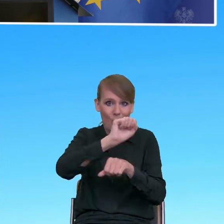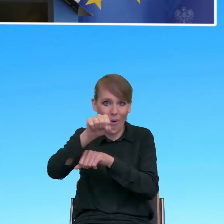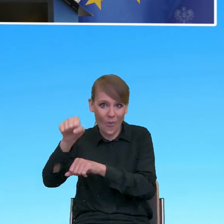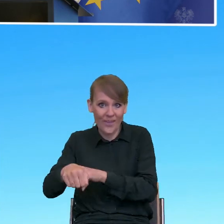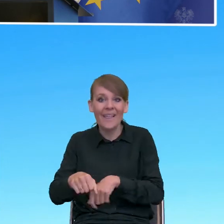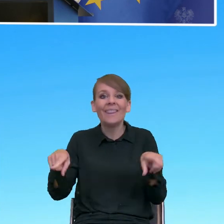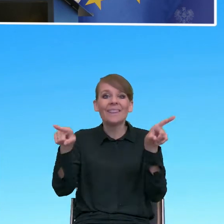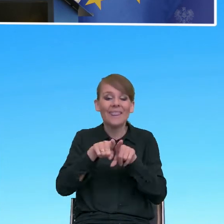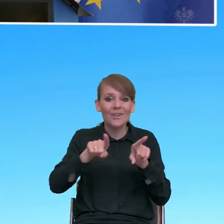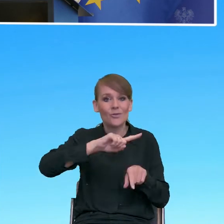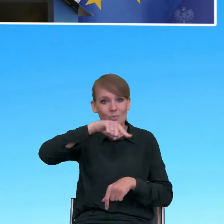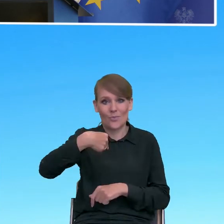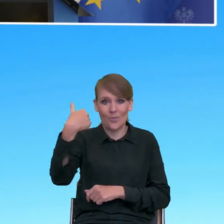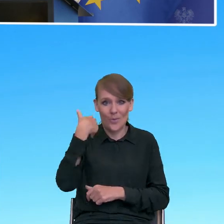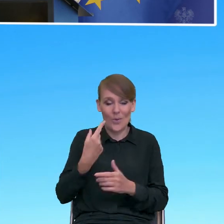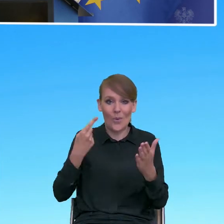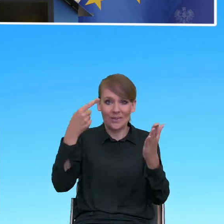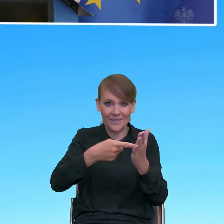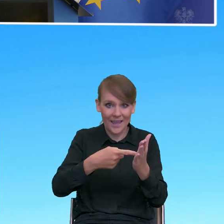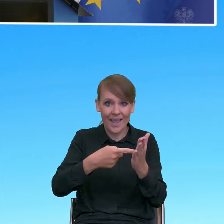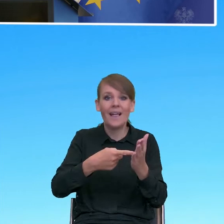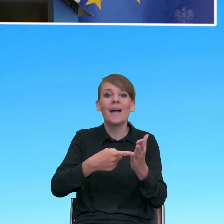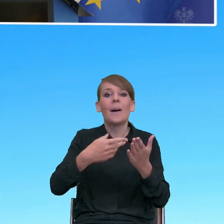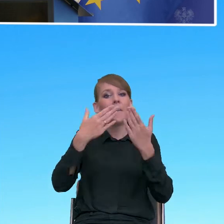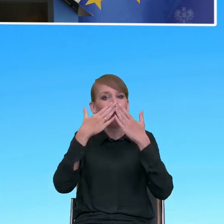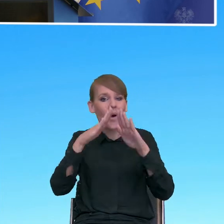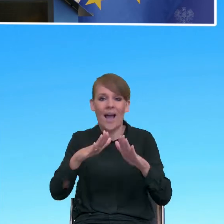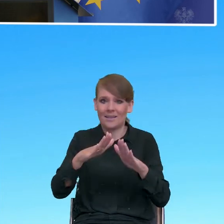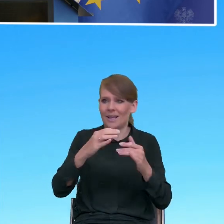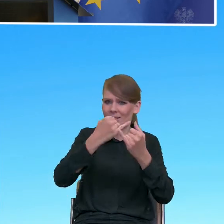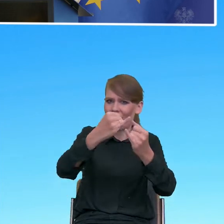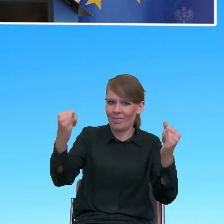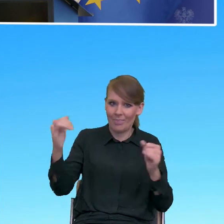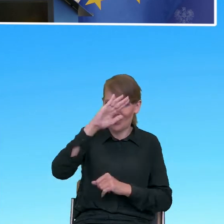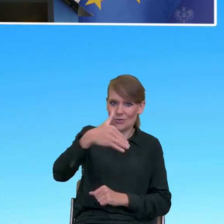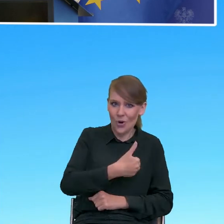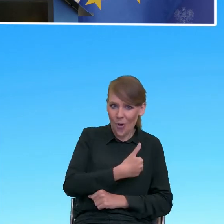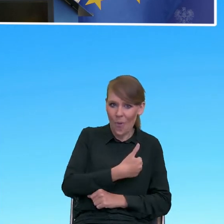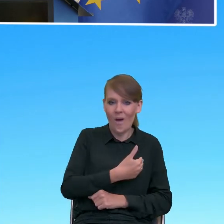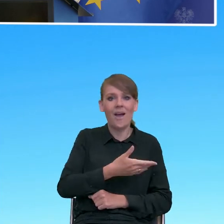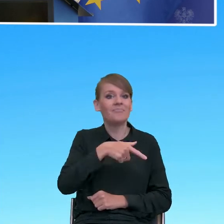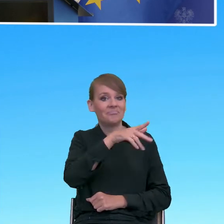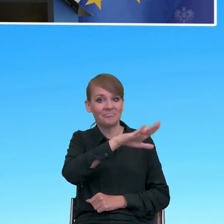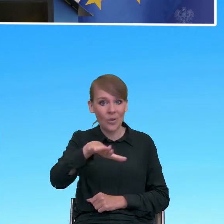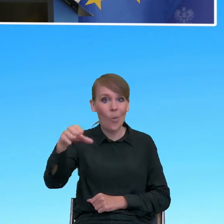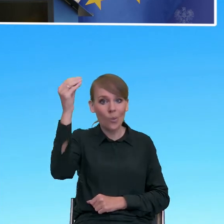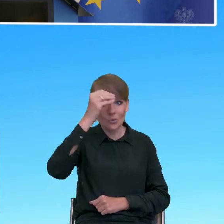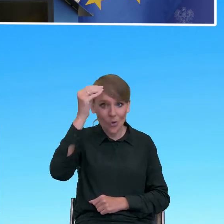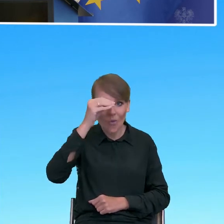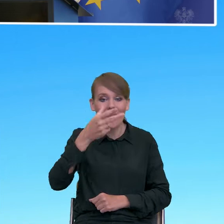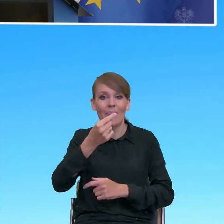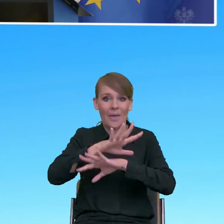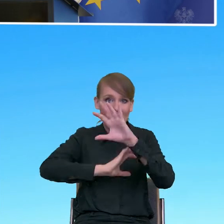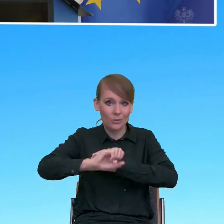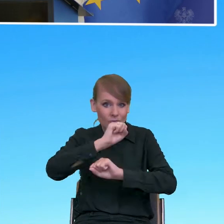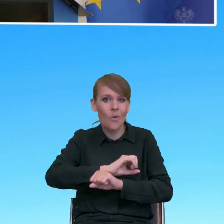było również pokazanie innym szkołom, w których mogą uczniowie z